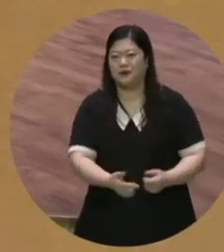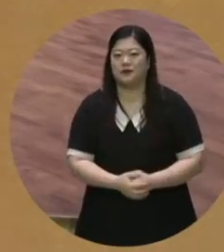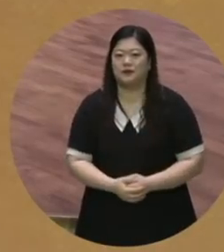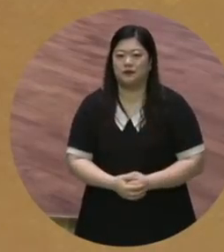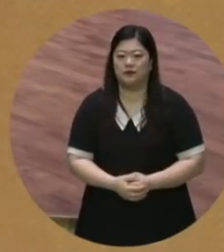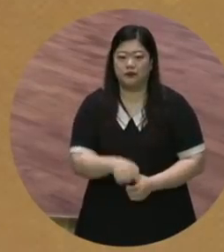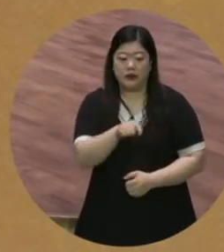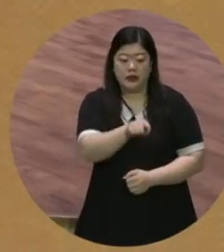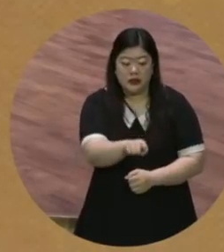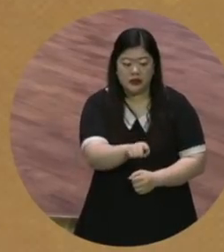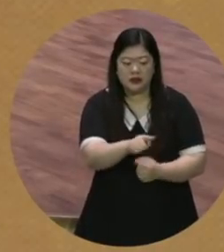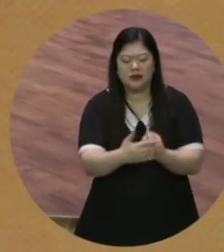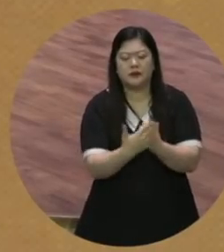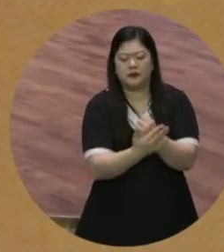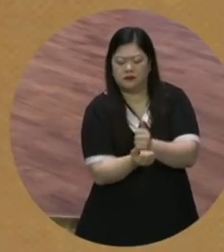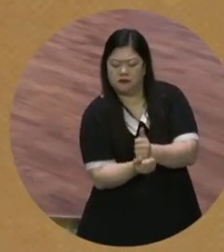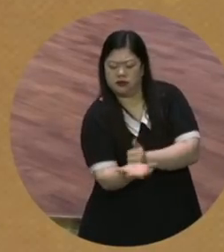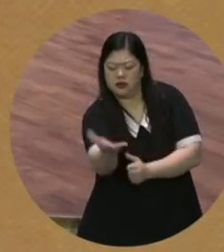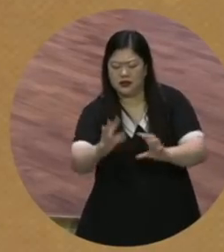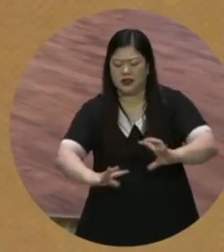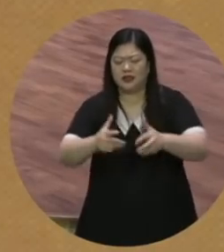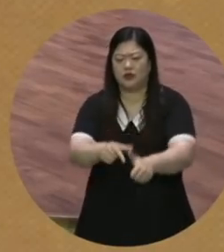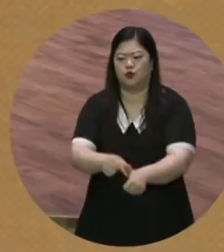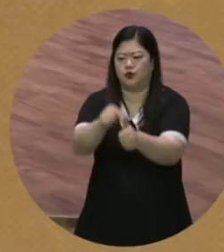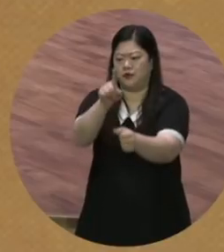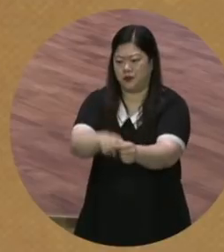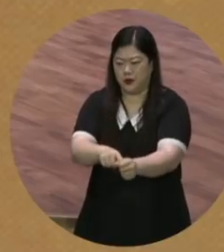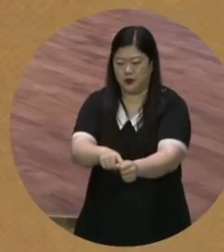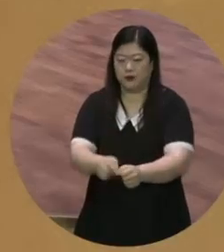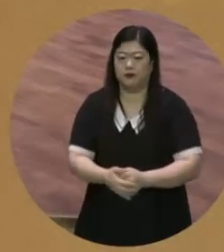그로 말미암아 세상이 구원을 받게 하려 하심이라.